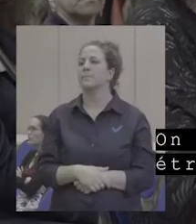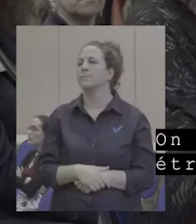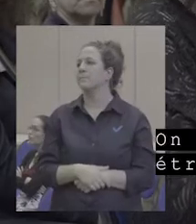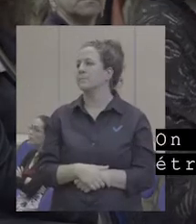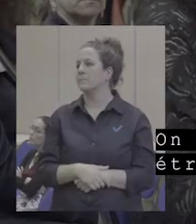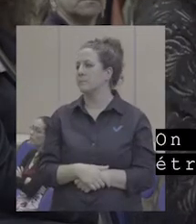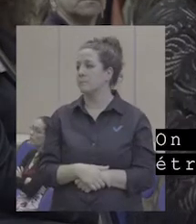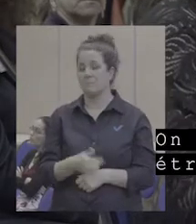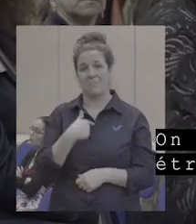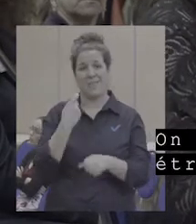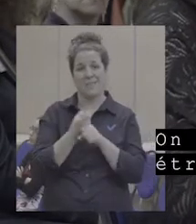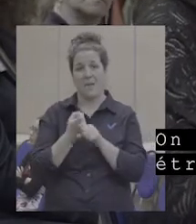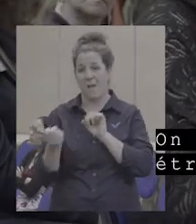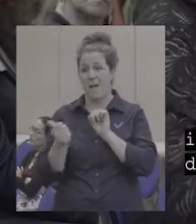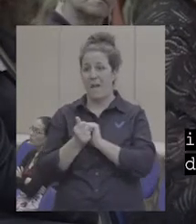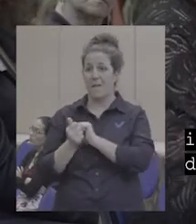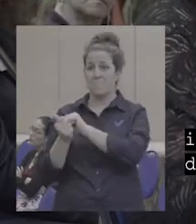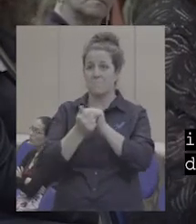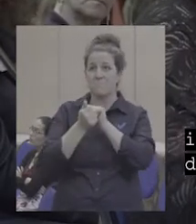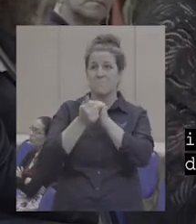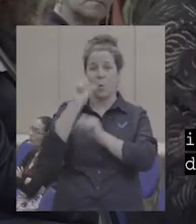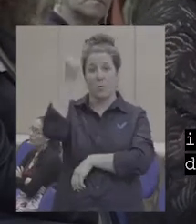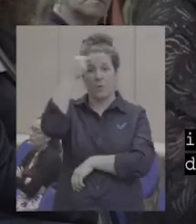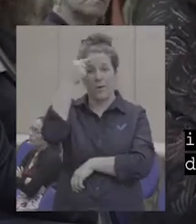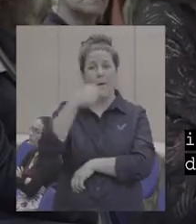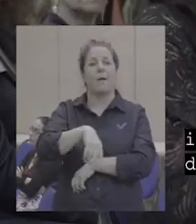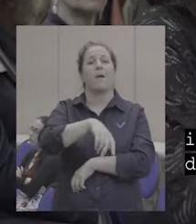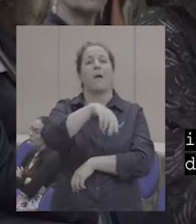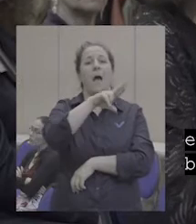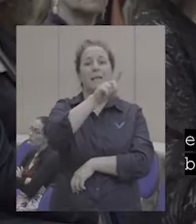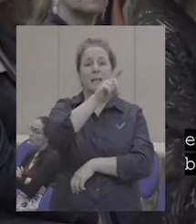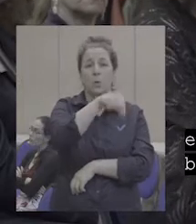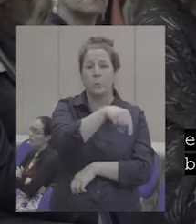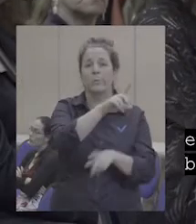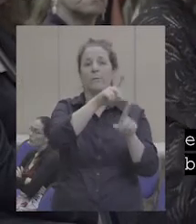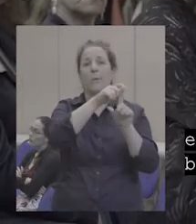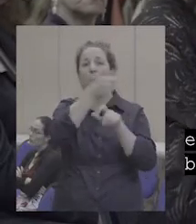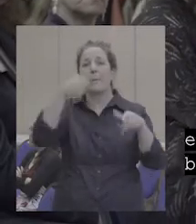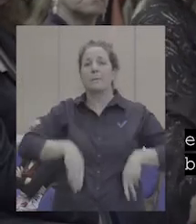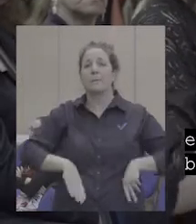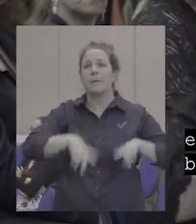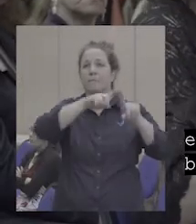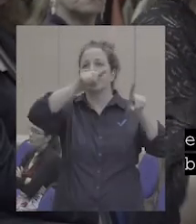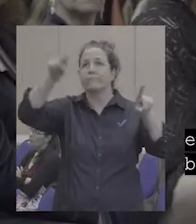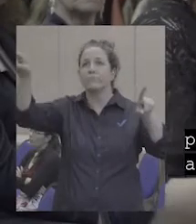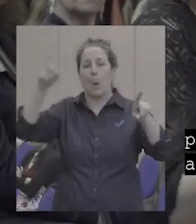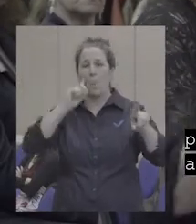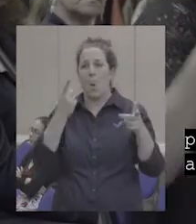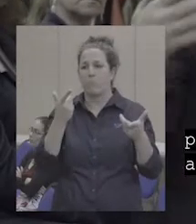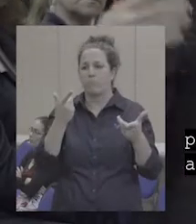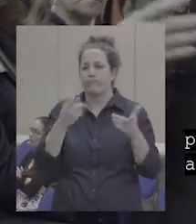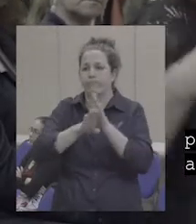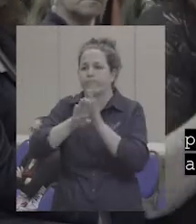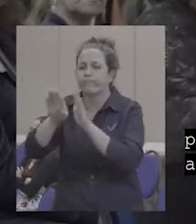On travaille vraiment étroitement avec les différentes instances gouvernementales, dont la RBQ et d'autres ministères, pour bonifier les pratiques.